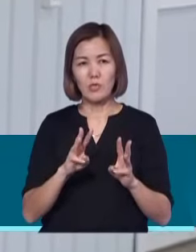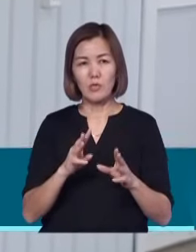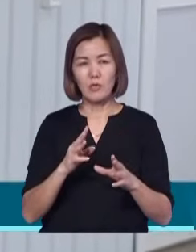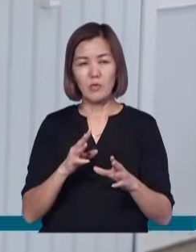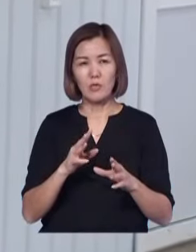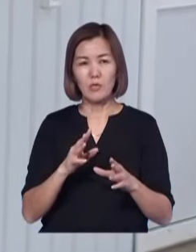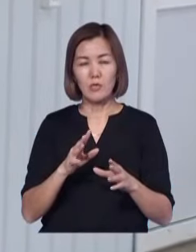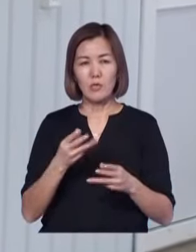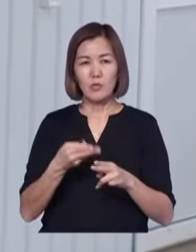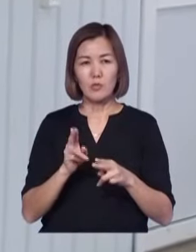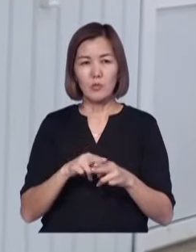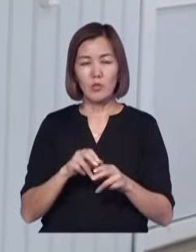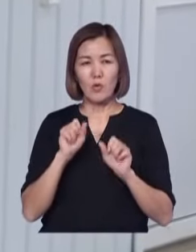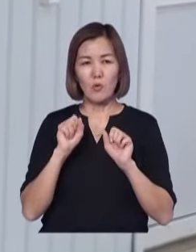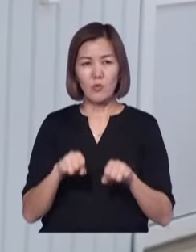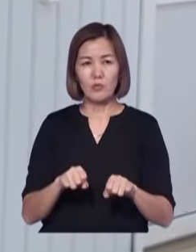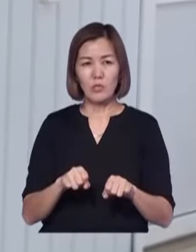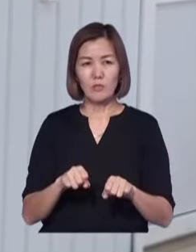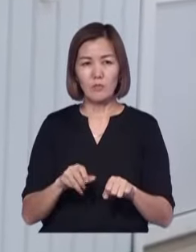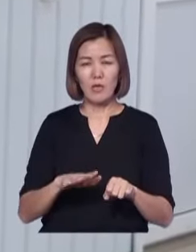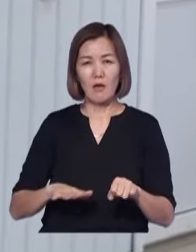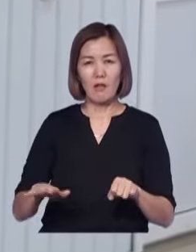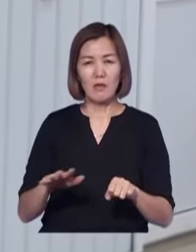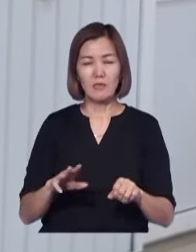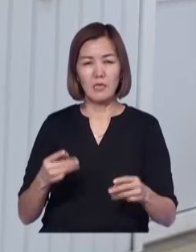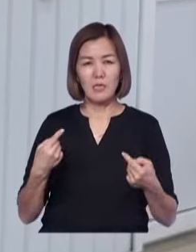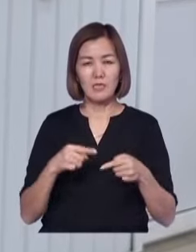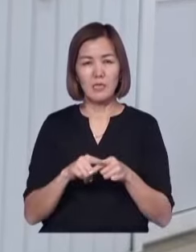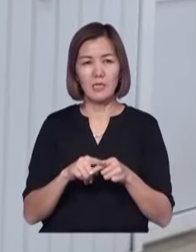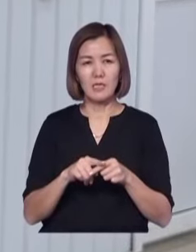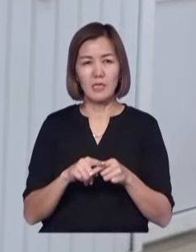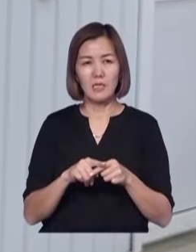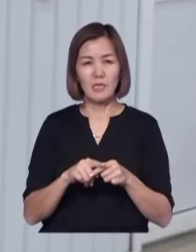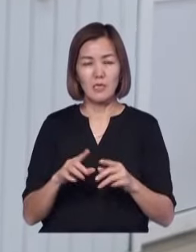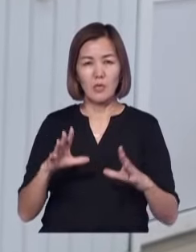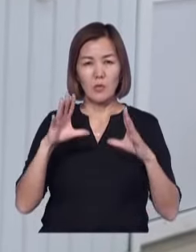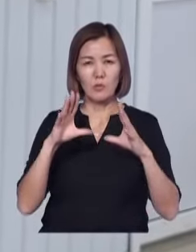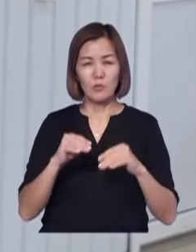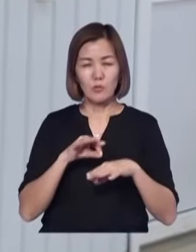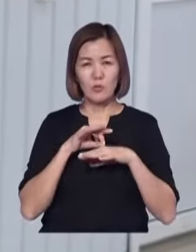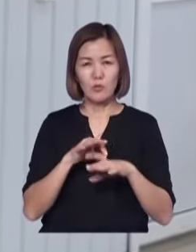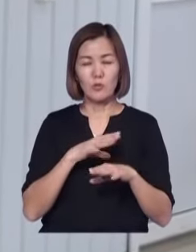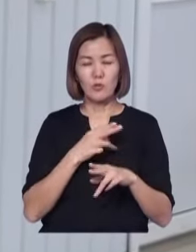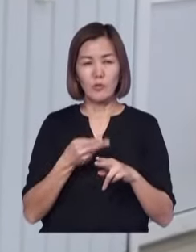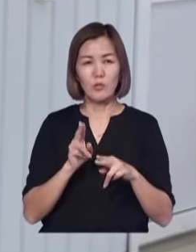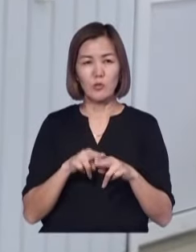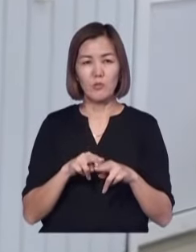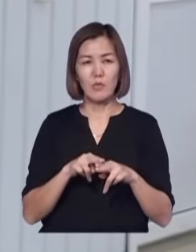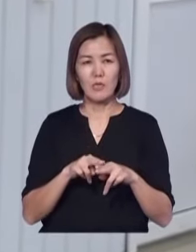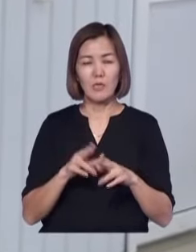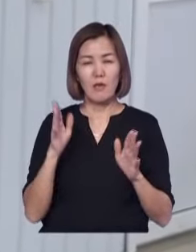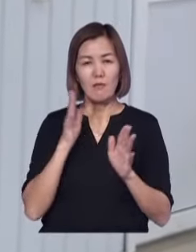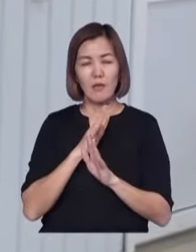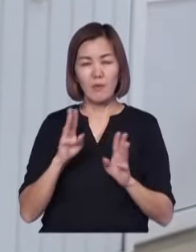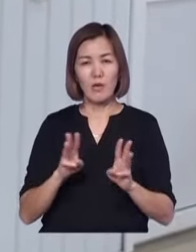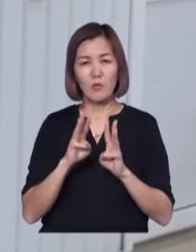көмегімен сондай-ақ қол жетімді алаңдарда өрт техникаларымен жарақаттарымен сөндірілуде. Сонымен қатар табиғи